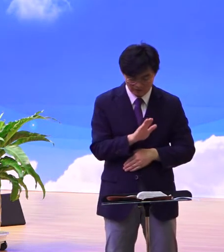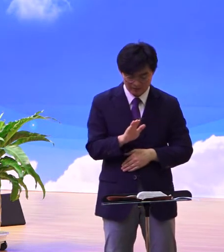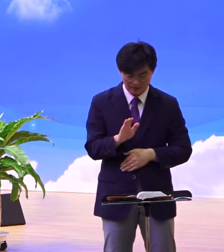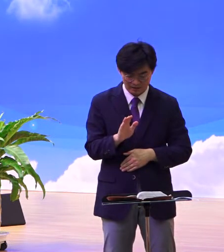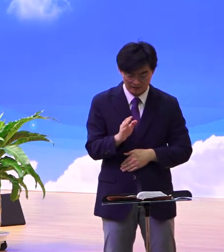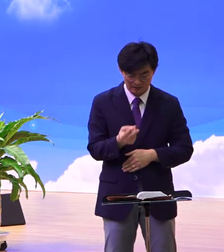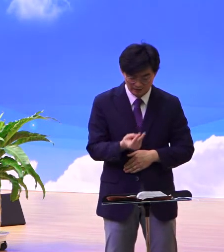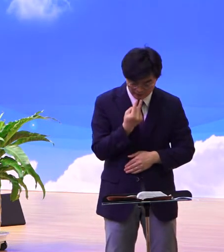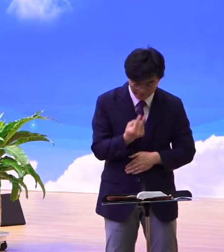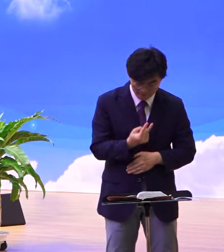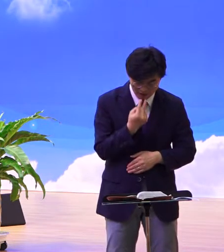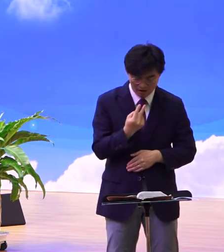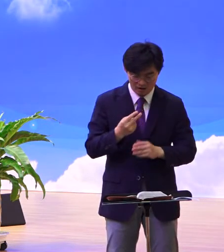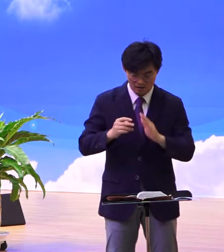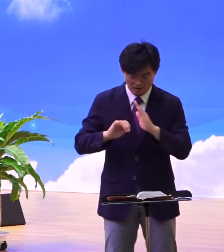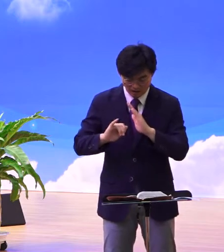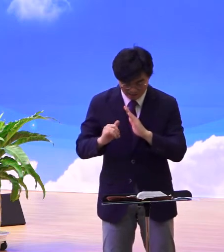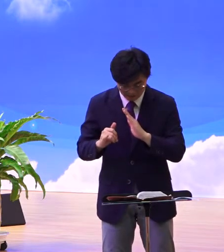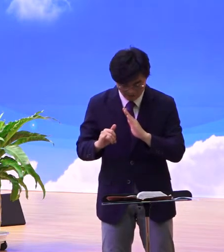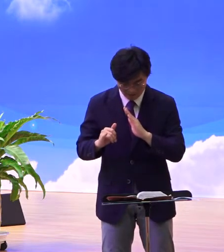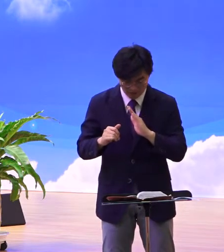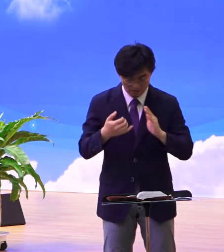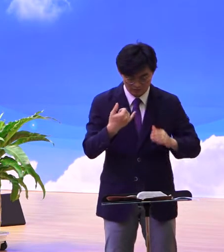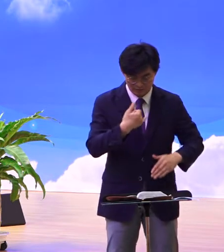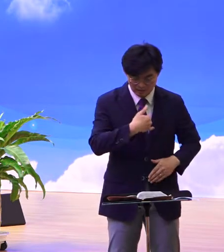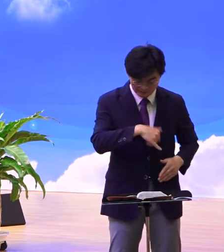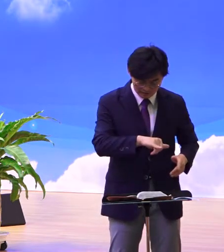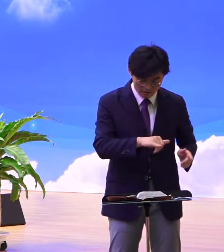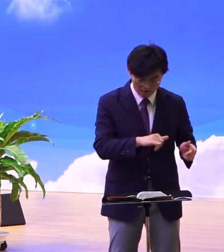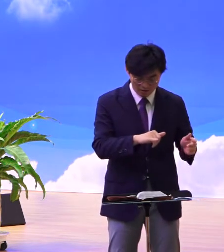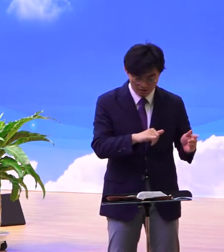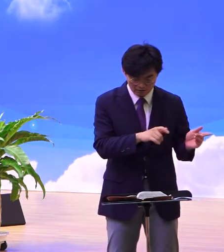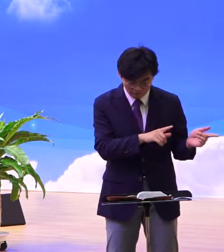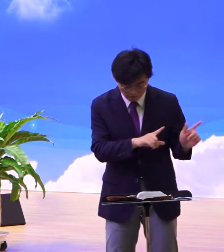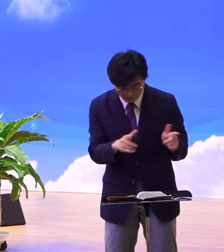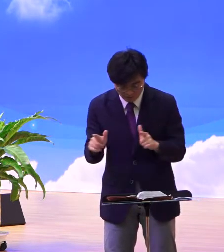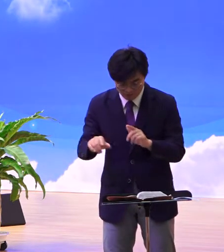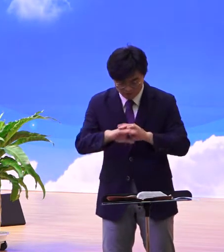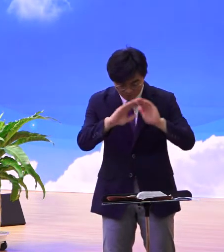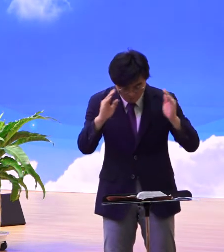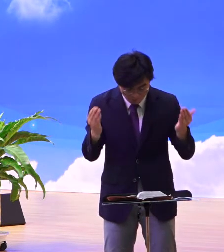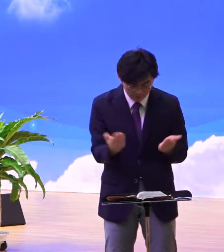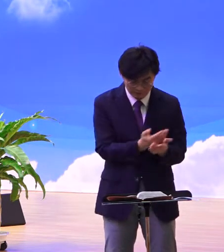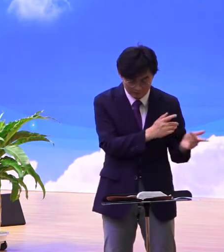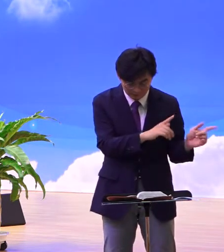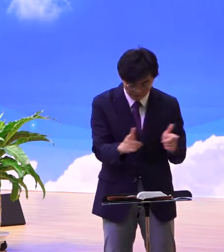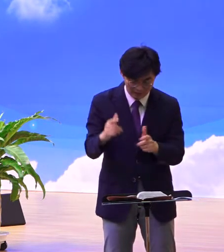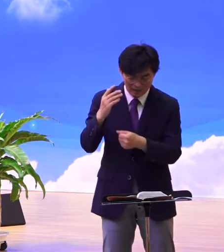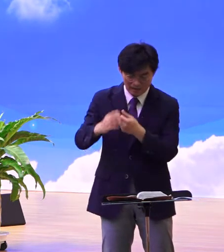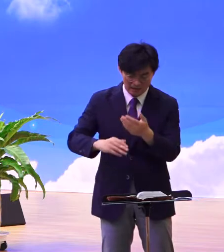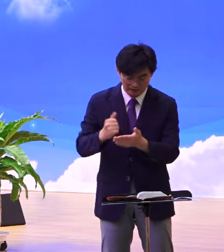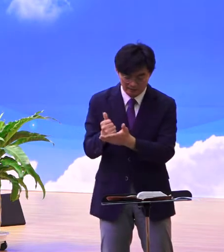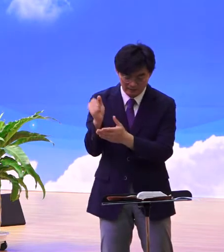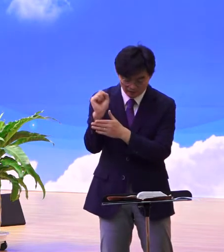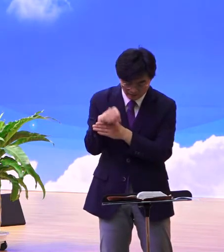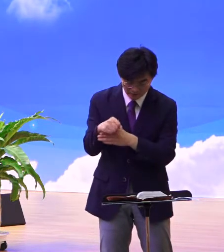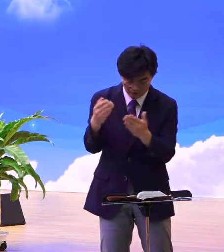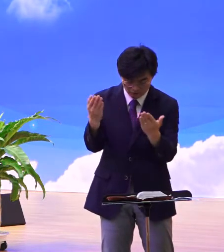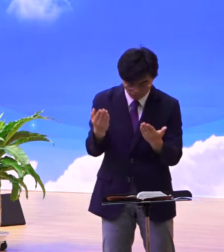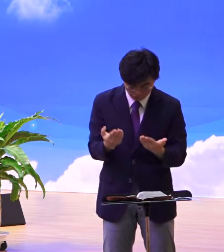생명과 우리의 가정과 우리의 자녀들과 우리의 소유의 모든 것들이 하나님께서 허락하시고 주신